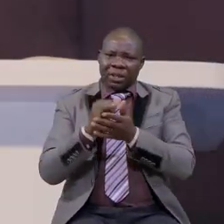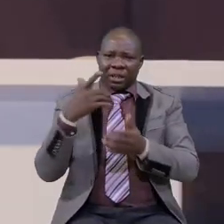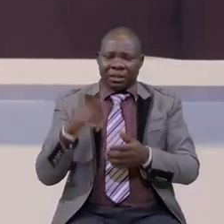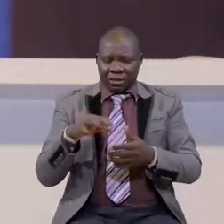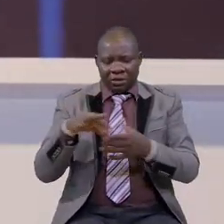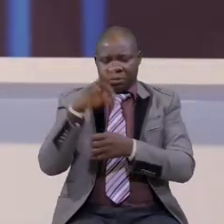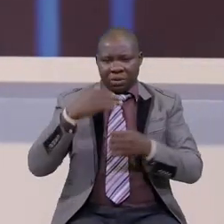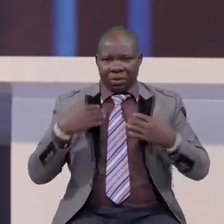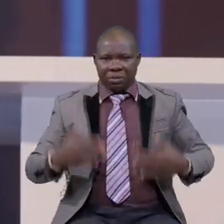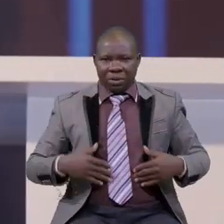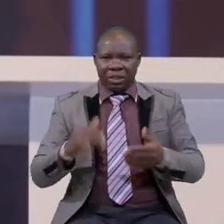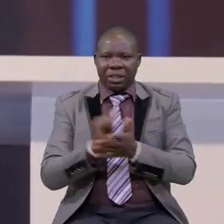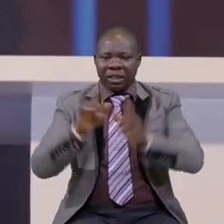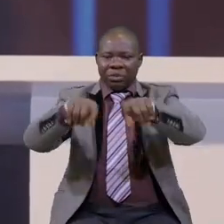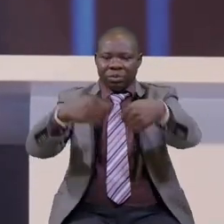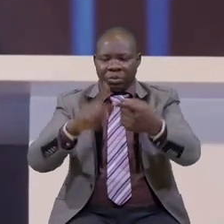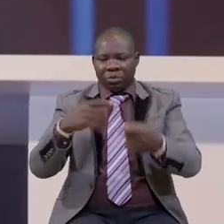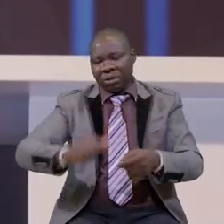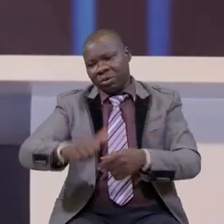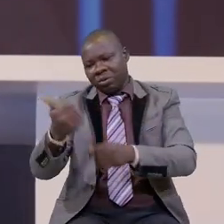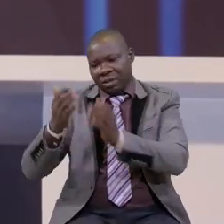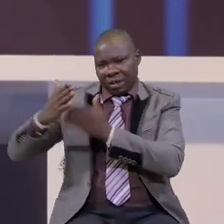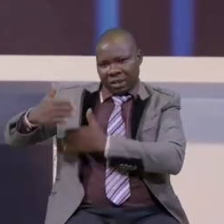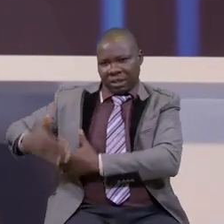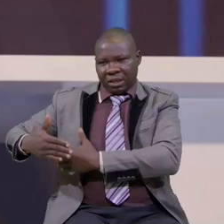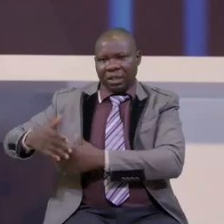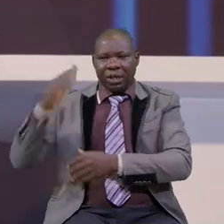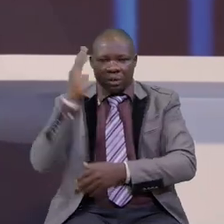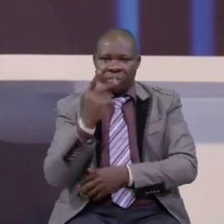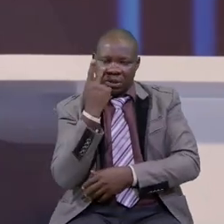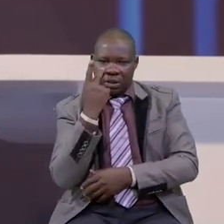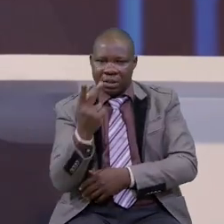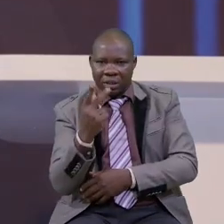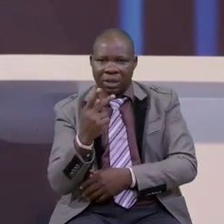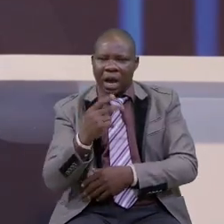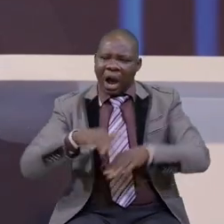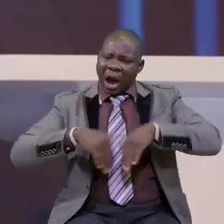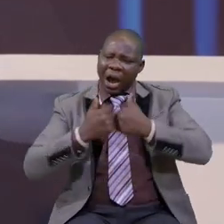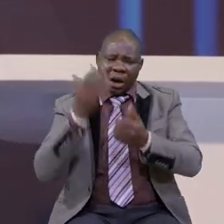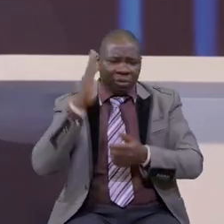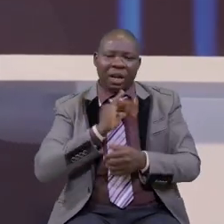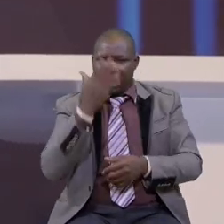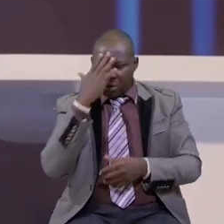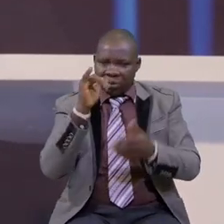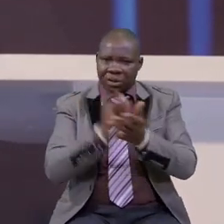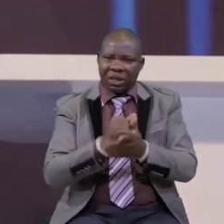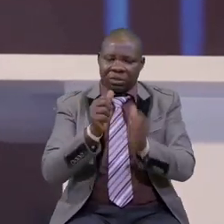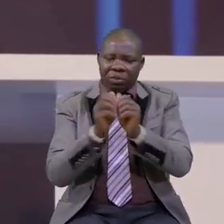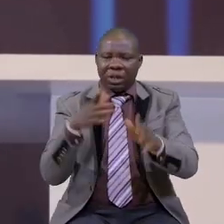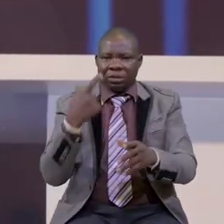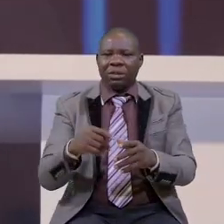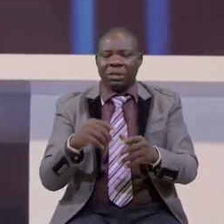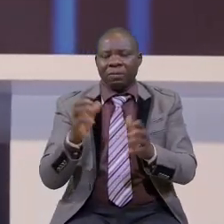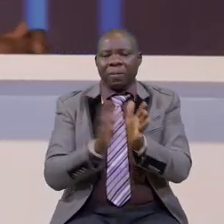l'esprit, le corps spirituel qui va dans l'au-delà peut voir et entendre. Comment est-ce que je saurais cela sans la Bible?